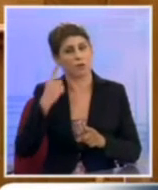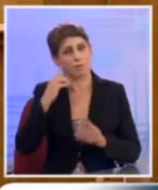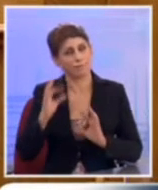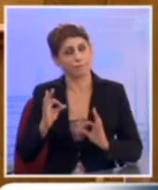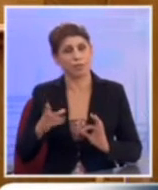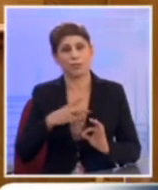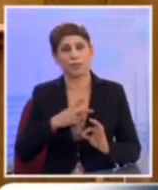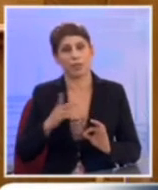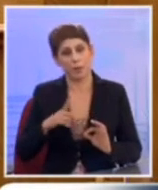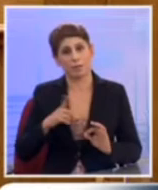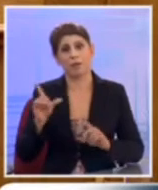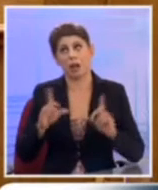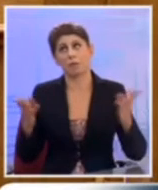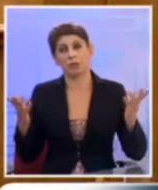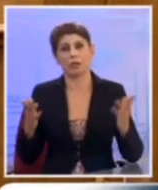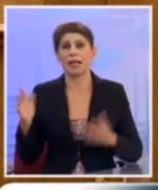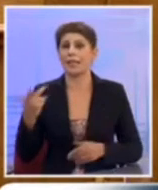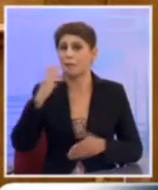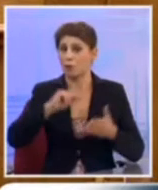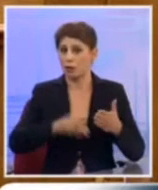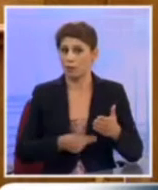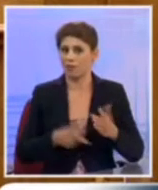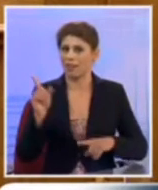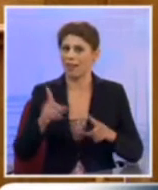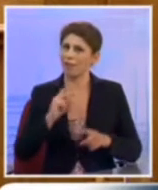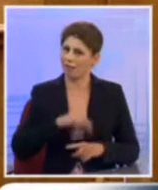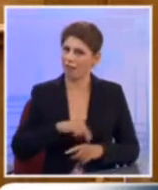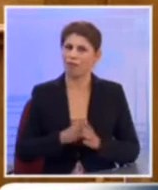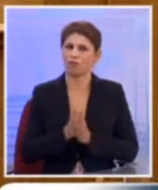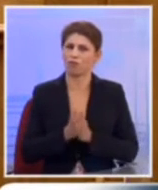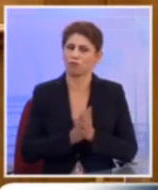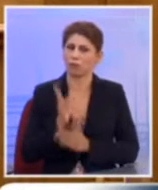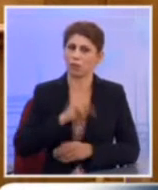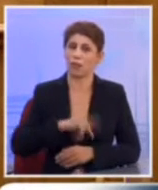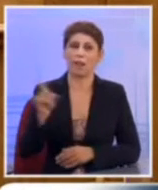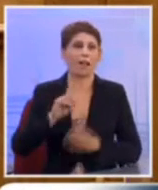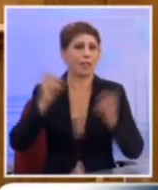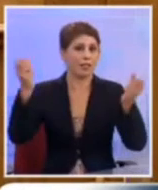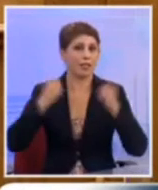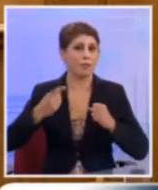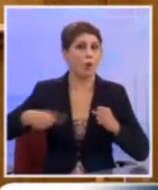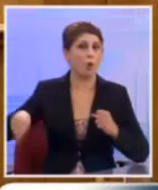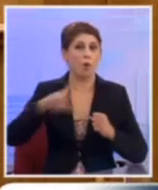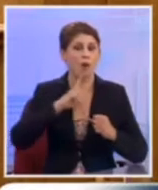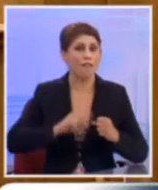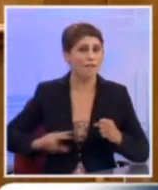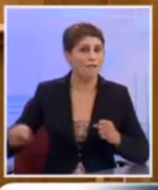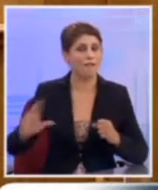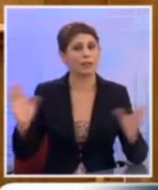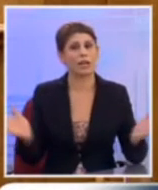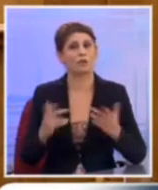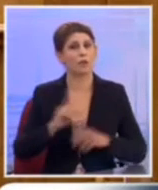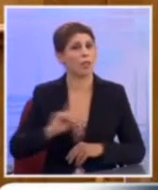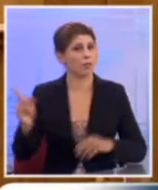θα περίμενε κανένας. Γιατί από το μνημόνιο κάποιοι κερδίζουν. Δεν χάνουν όλοι το ίδιο και, εν πάση περιπτώσει, δεν χάνουν